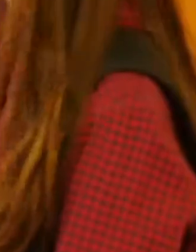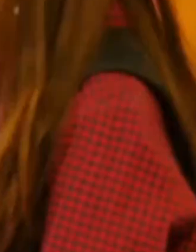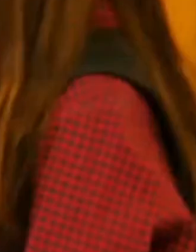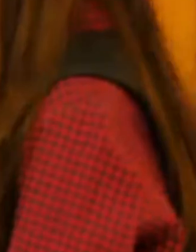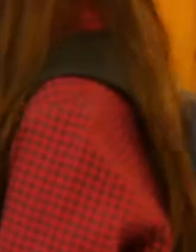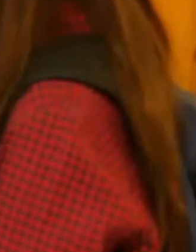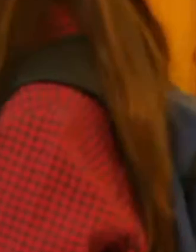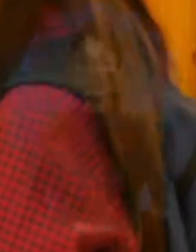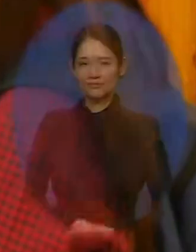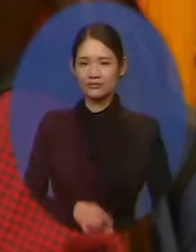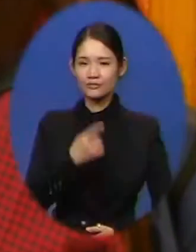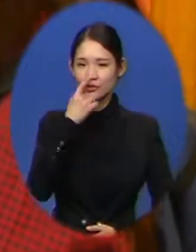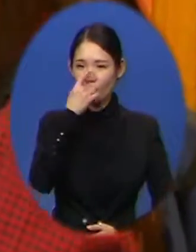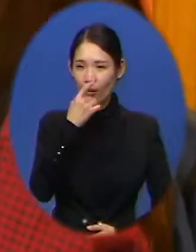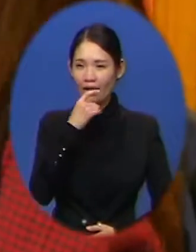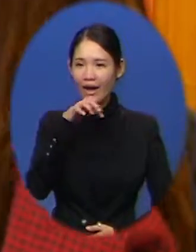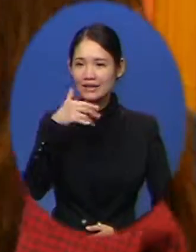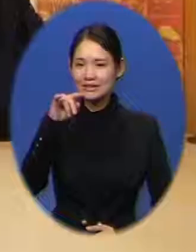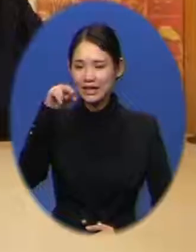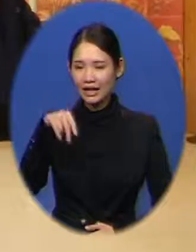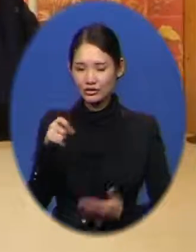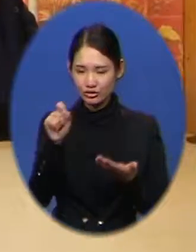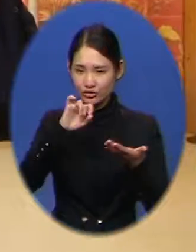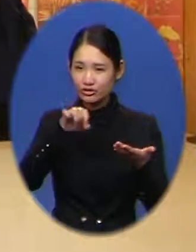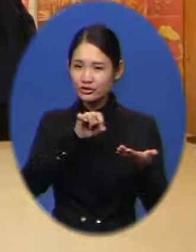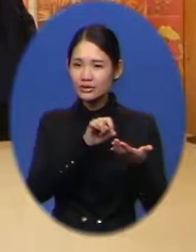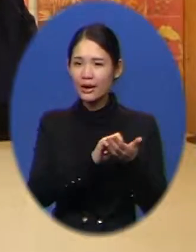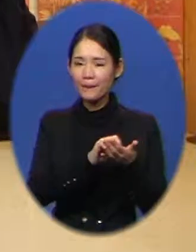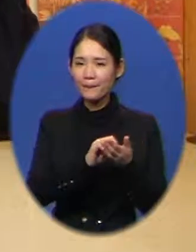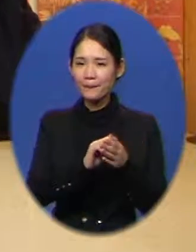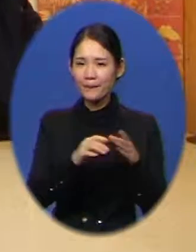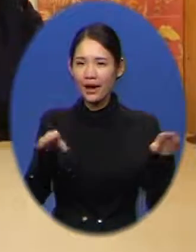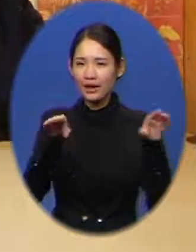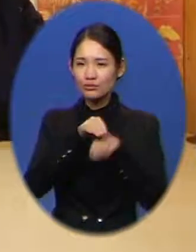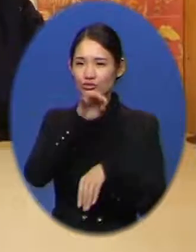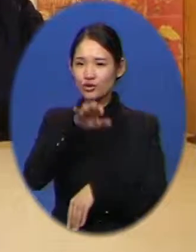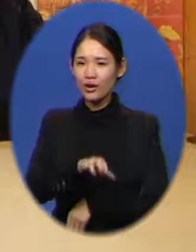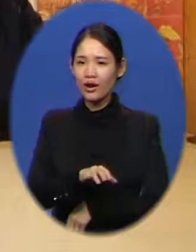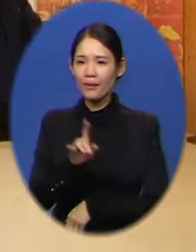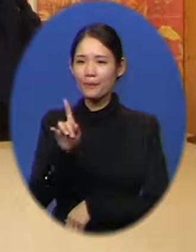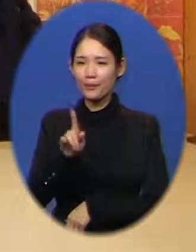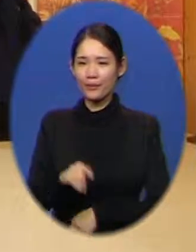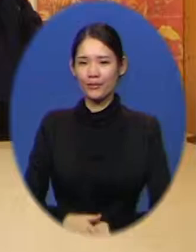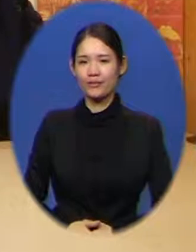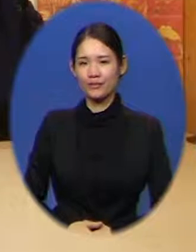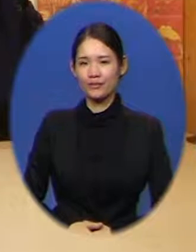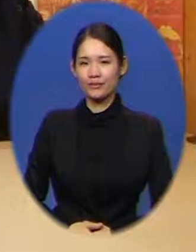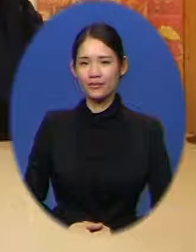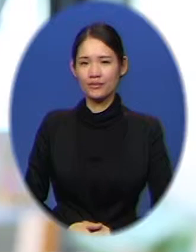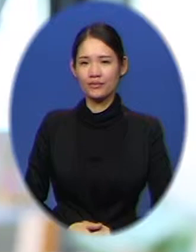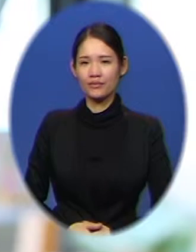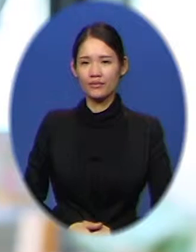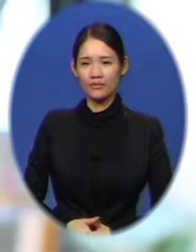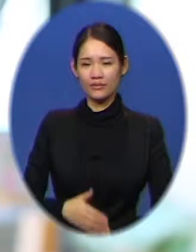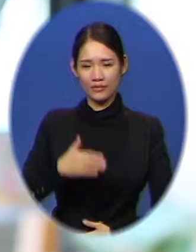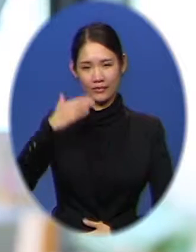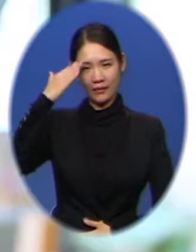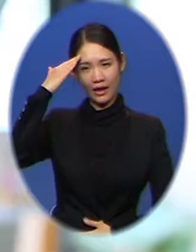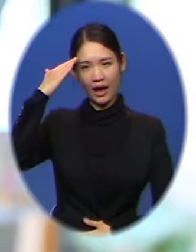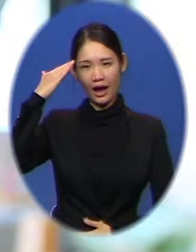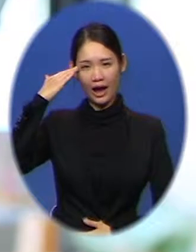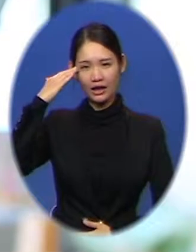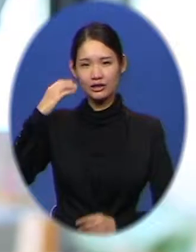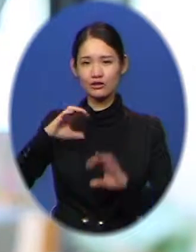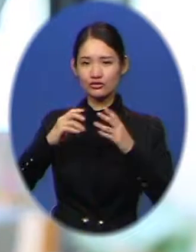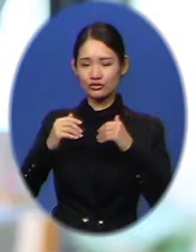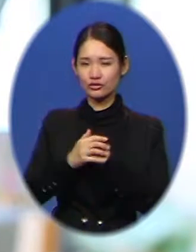그 여기 동양 자수 박물관이라고 했는데 뭐 하는 곳이에요? 네. 이 박물관 한국과 중국, 일본의